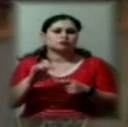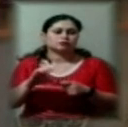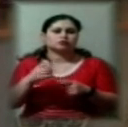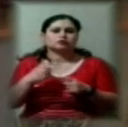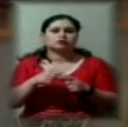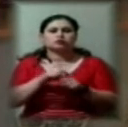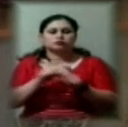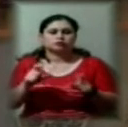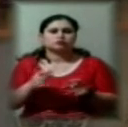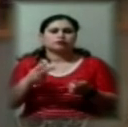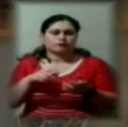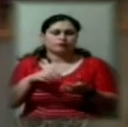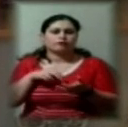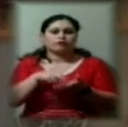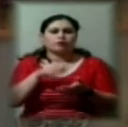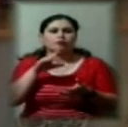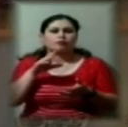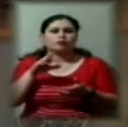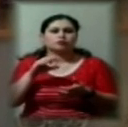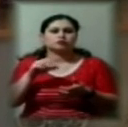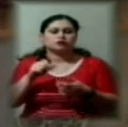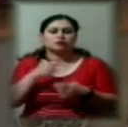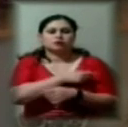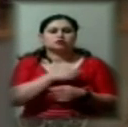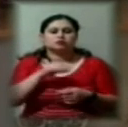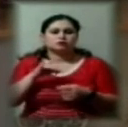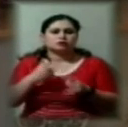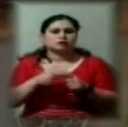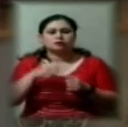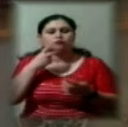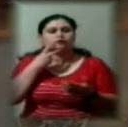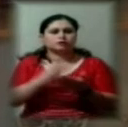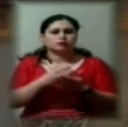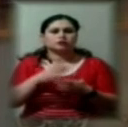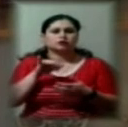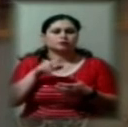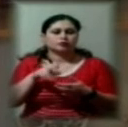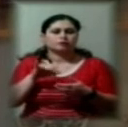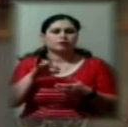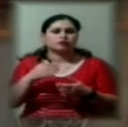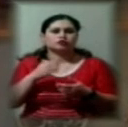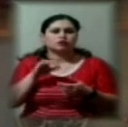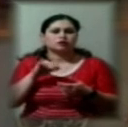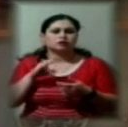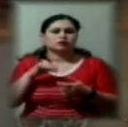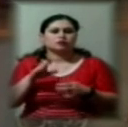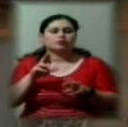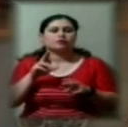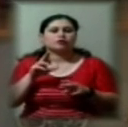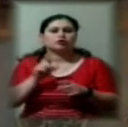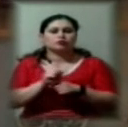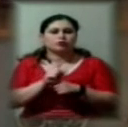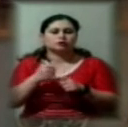вводяться посади медичних сестер. Це також передбачено типовими штатними нормативами для закладів